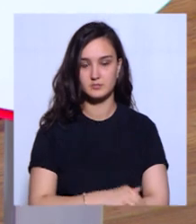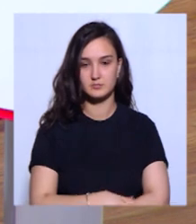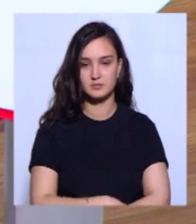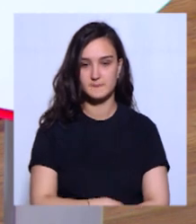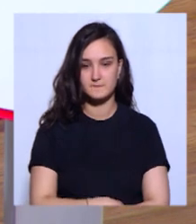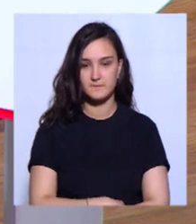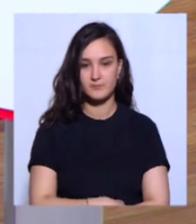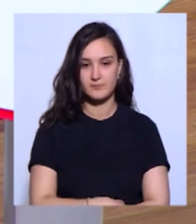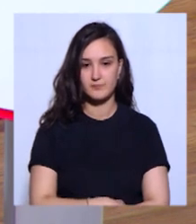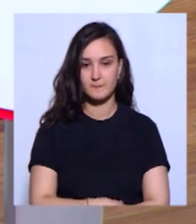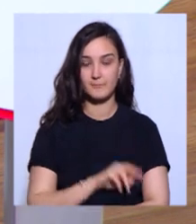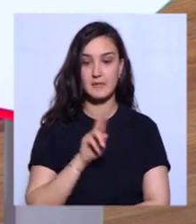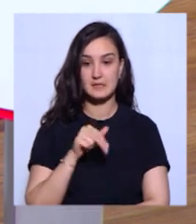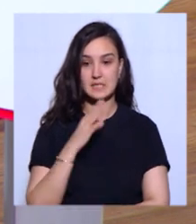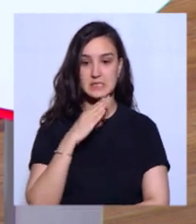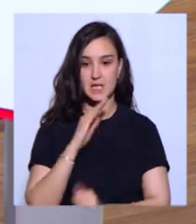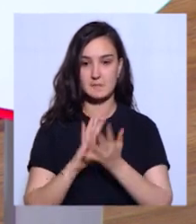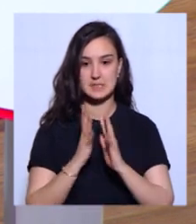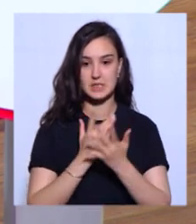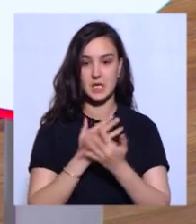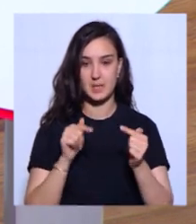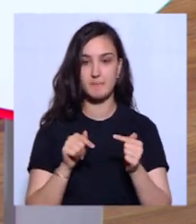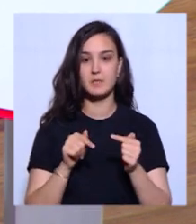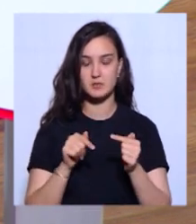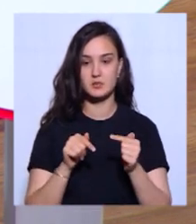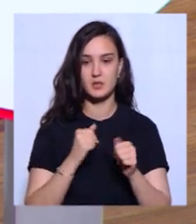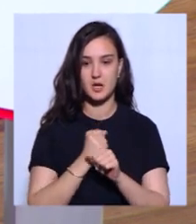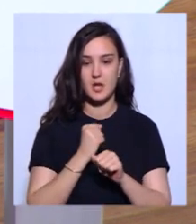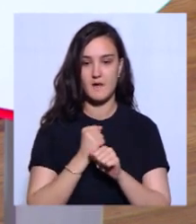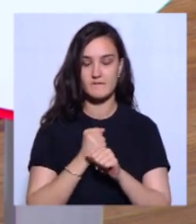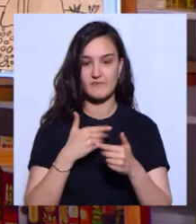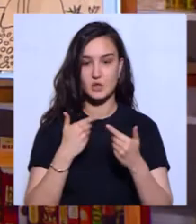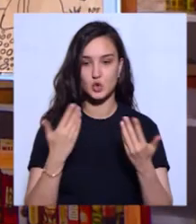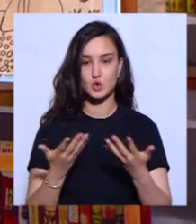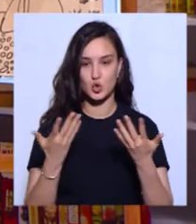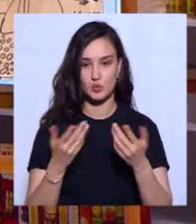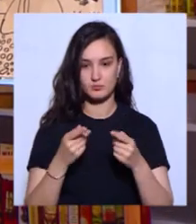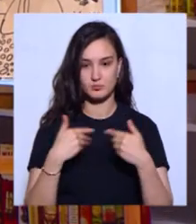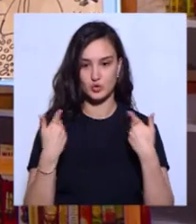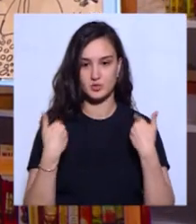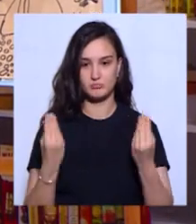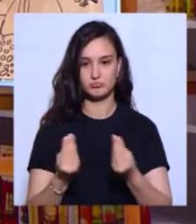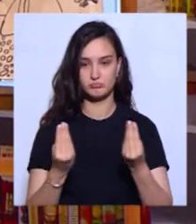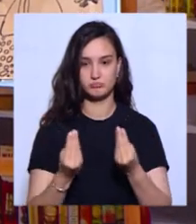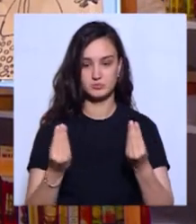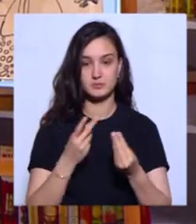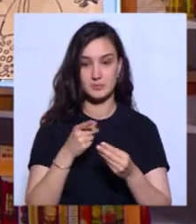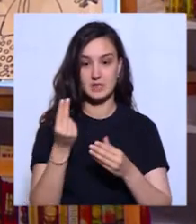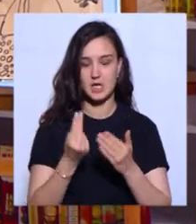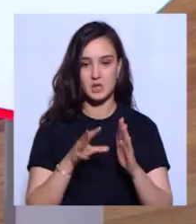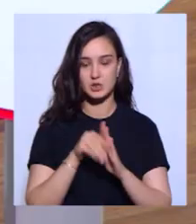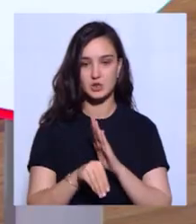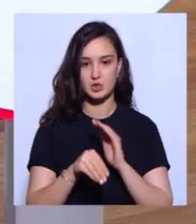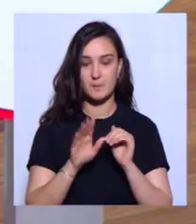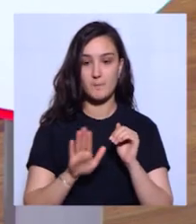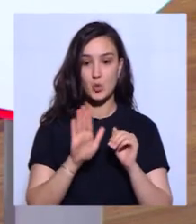და წყალ მცენარეებით გავაცოცხლებთ. ამ ნახატში გარდა ფონისა,